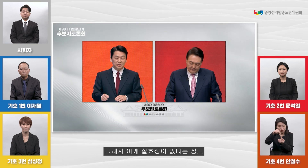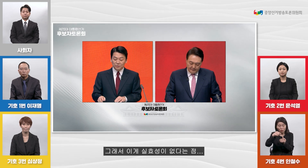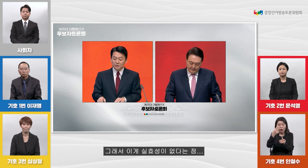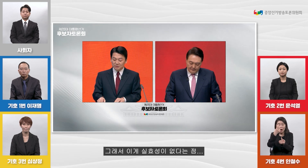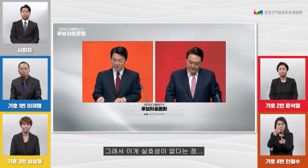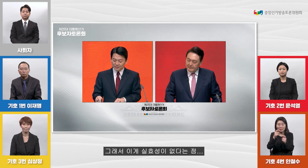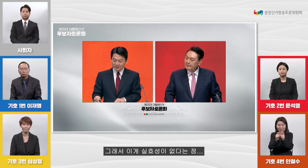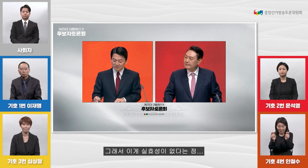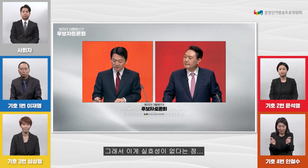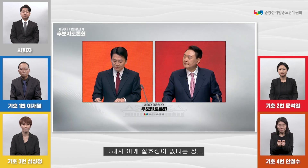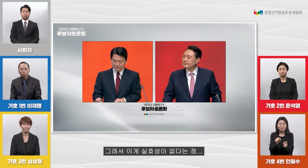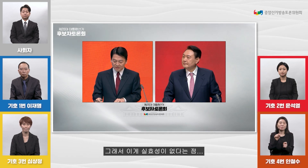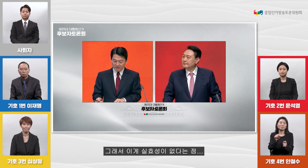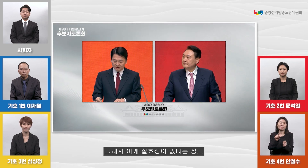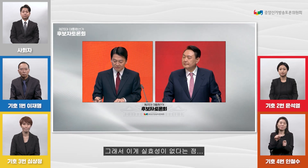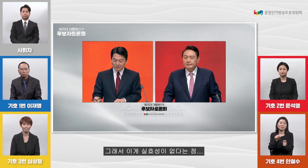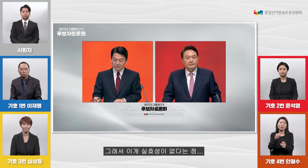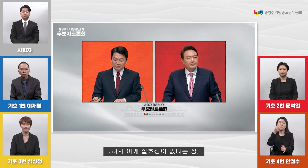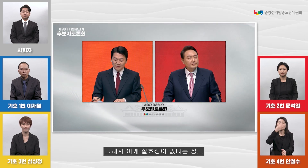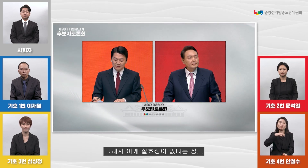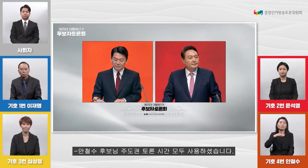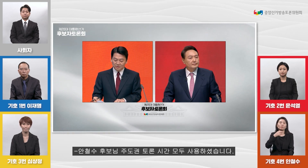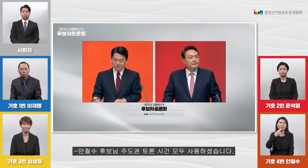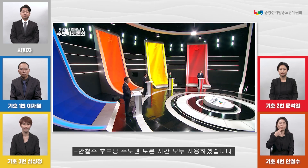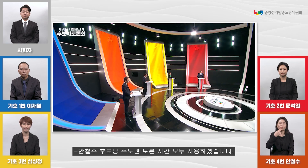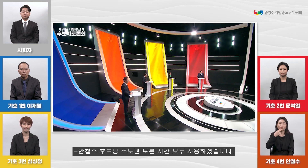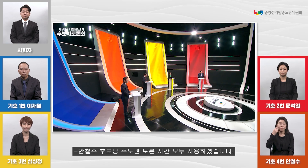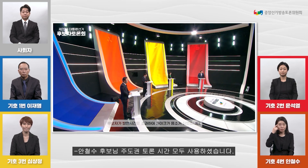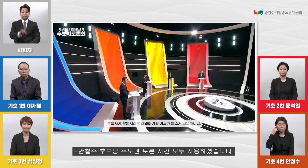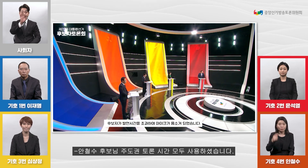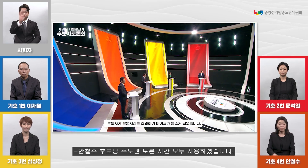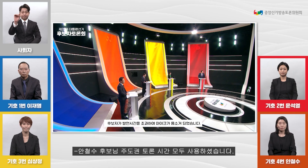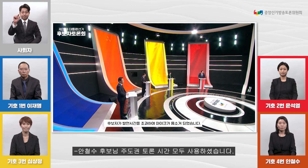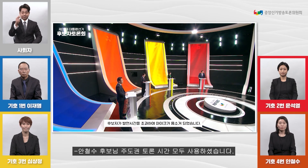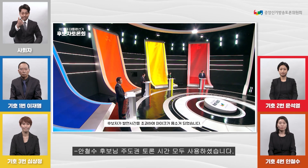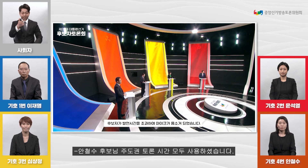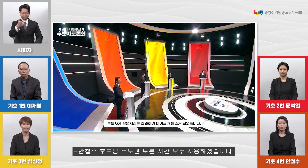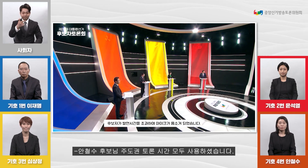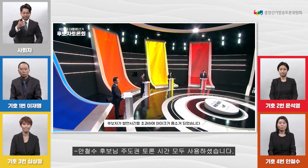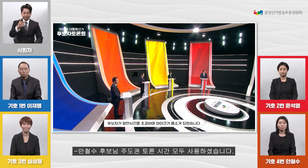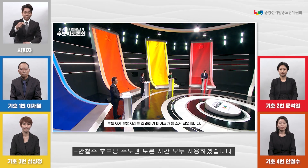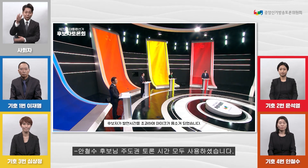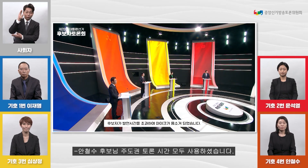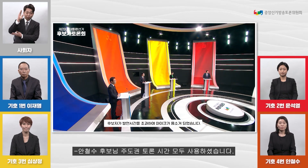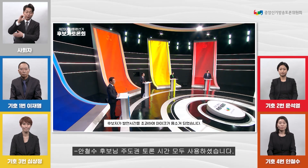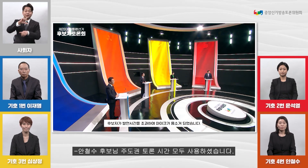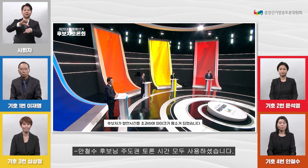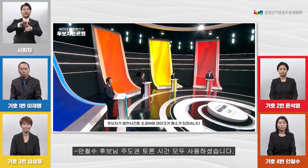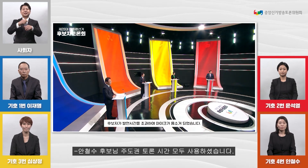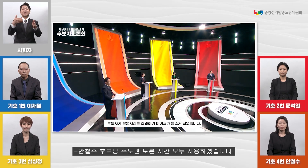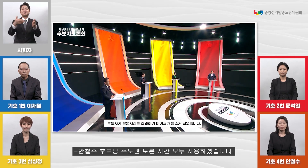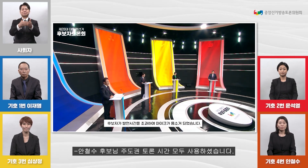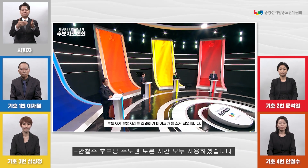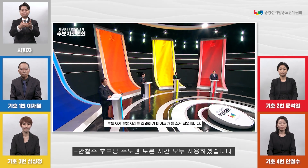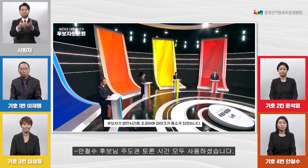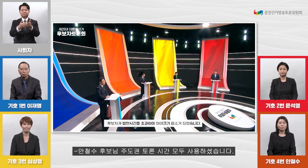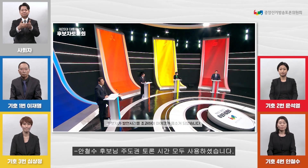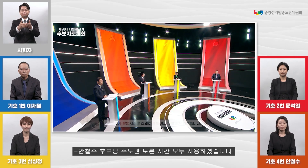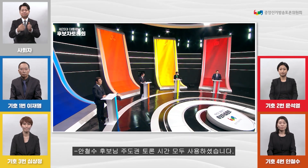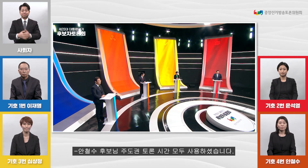이게 실효성이 없다는 점. 네. 안철수 후보님 주도권 토론 시간 모두